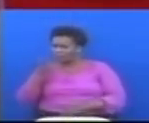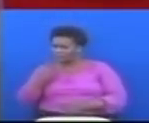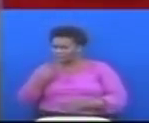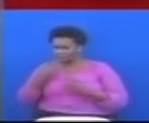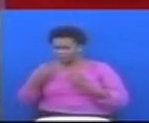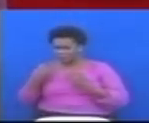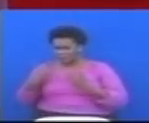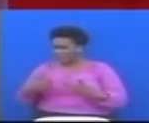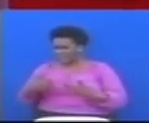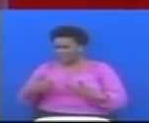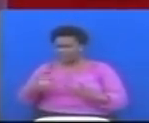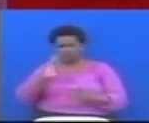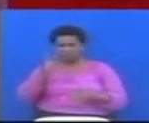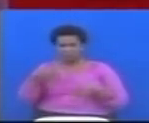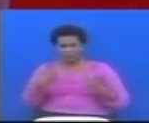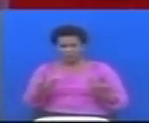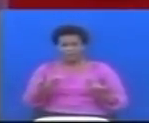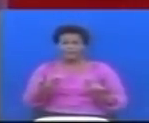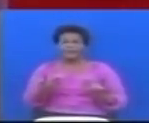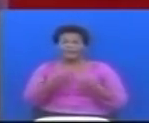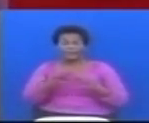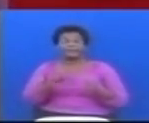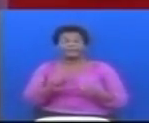nayataka. Lakini swali la pili,